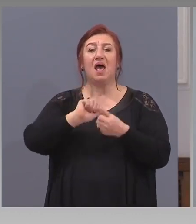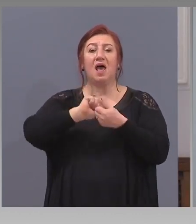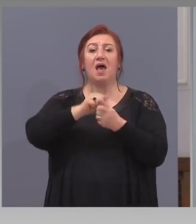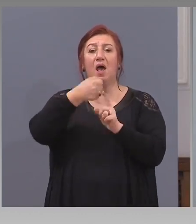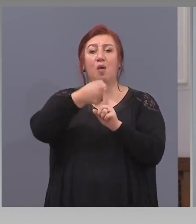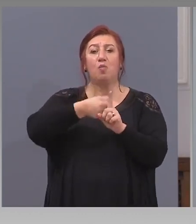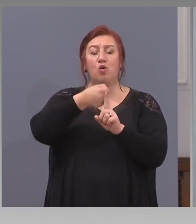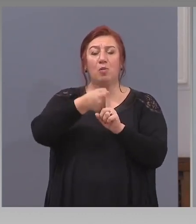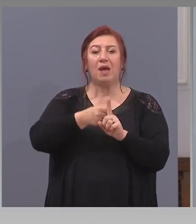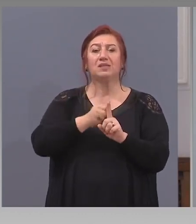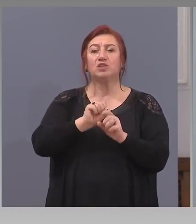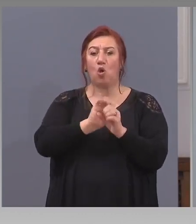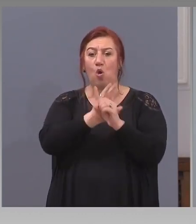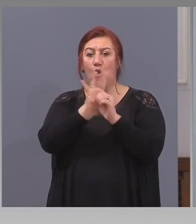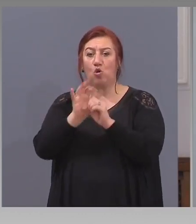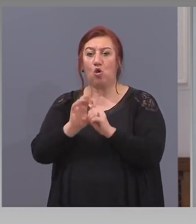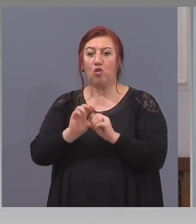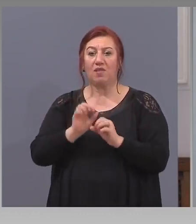кой милиард?